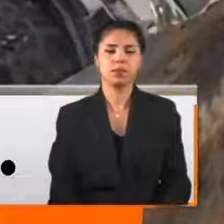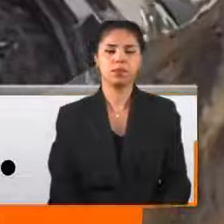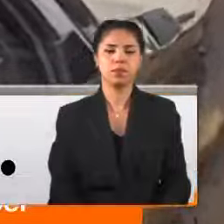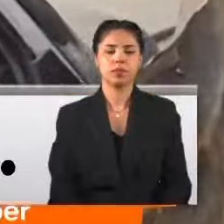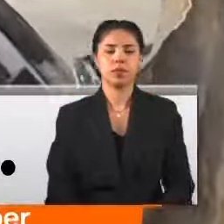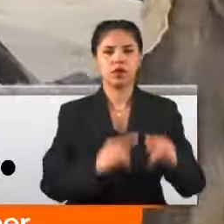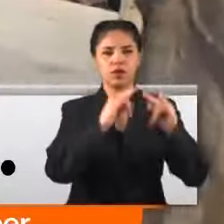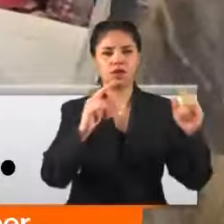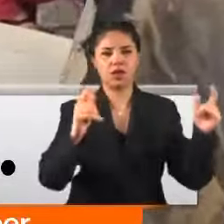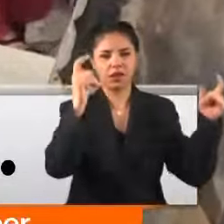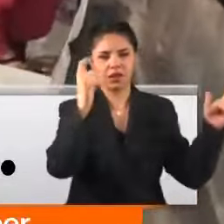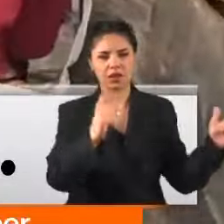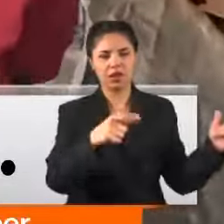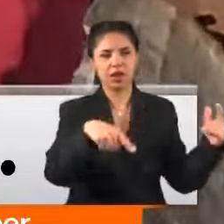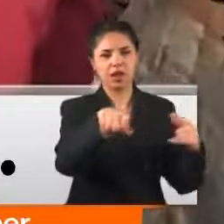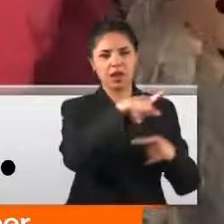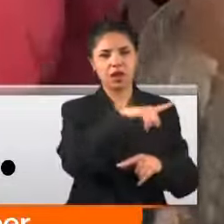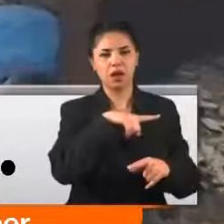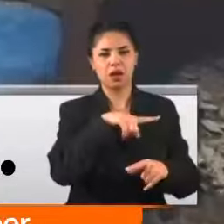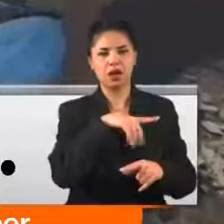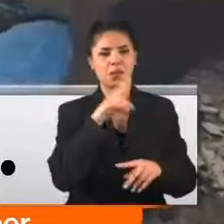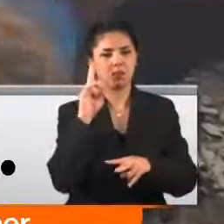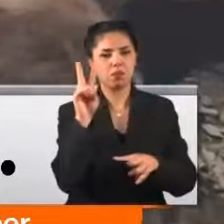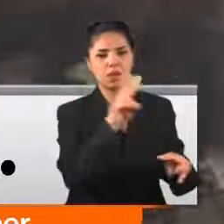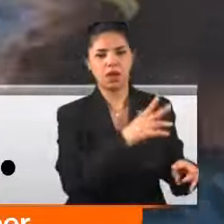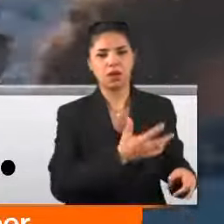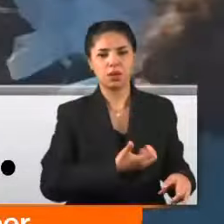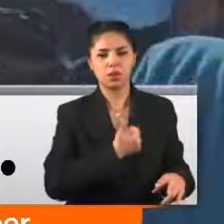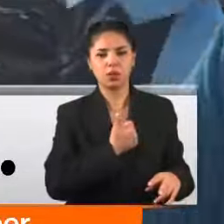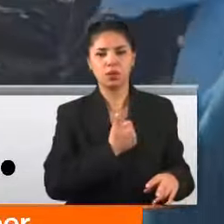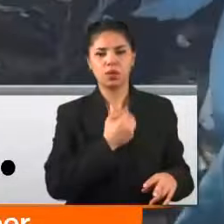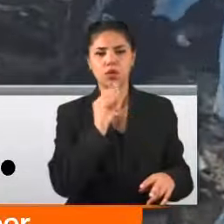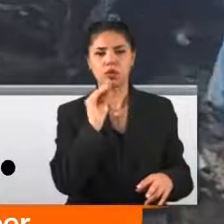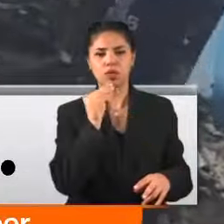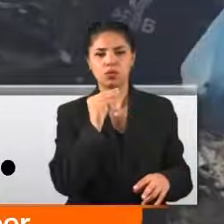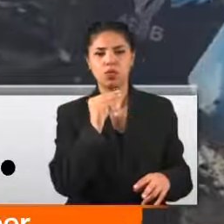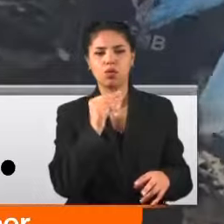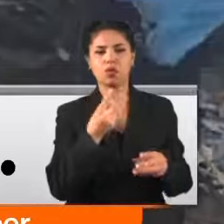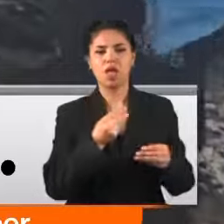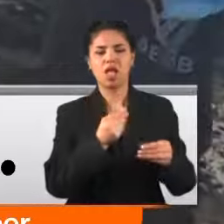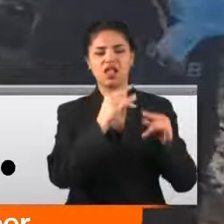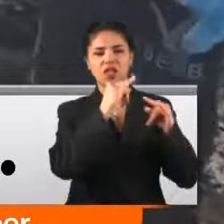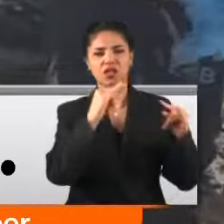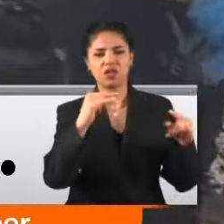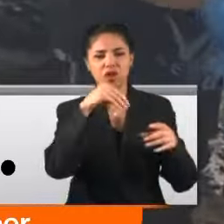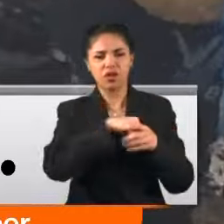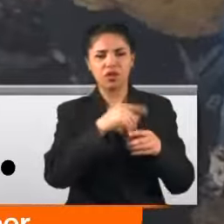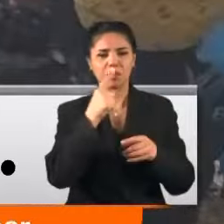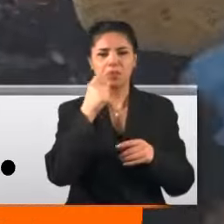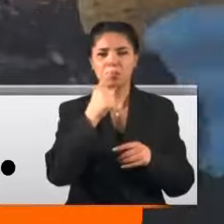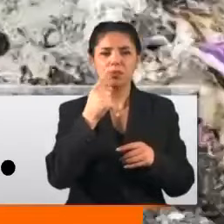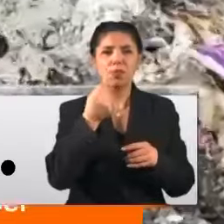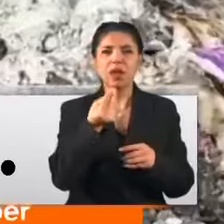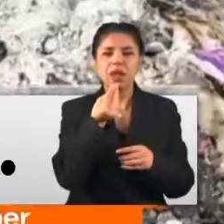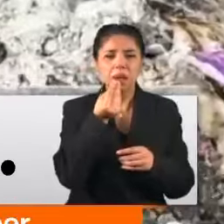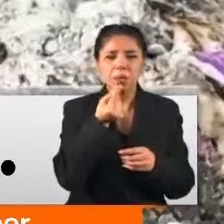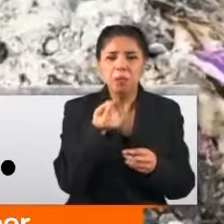Çadır kampından geriye kalansa yürek burkuyor. Küçücük çocuklar küle dönmüş çadırların kalıntıları arasında bir lokma yemek